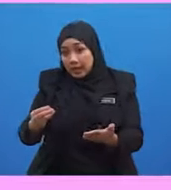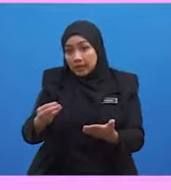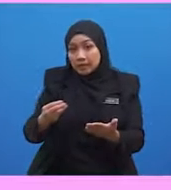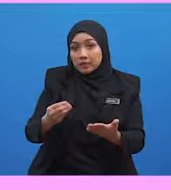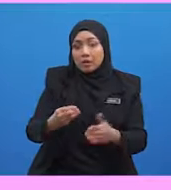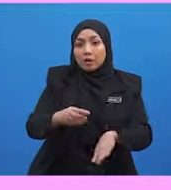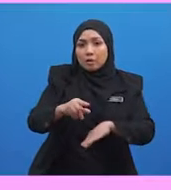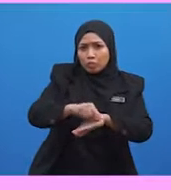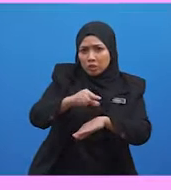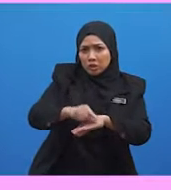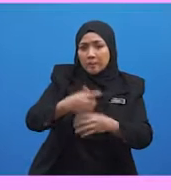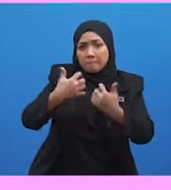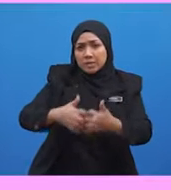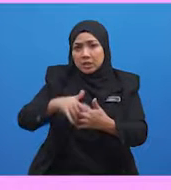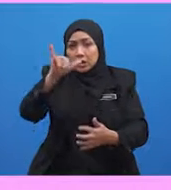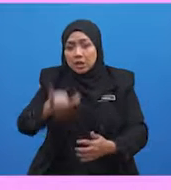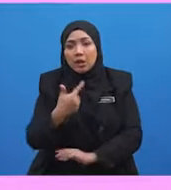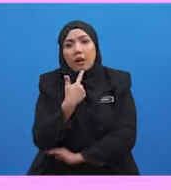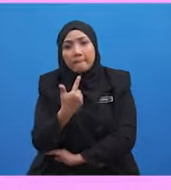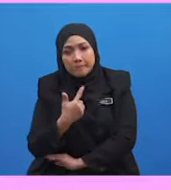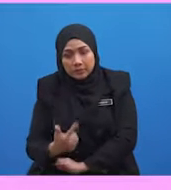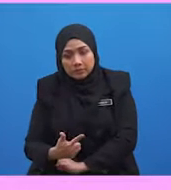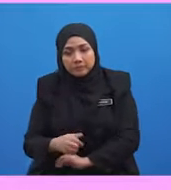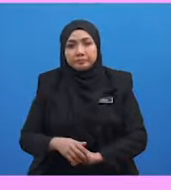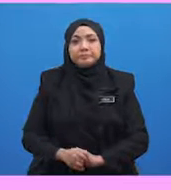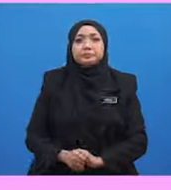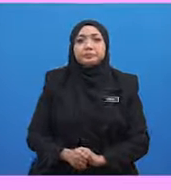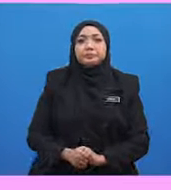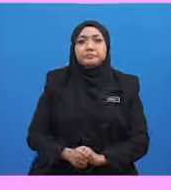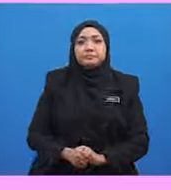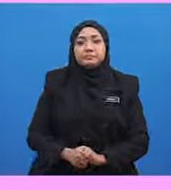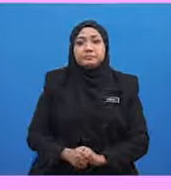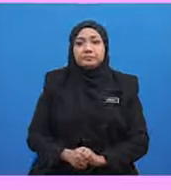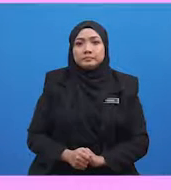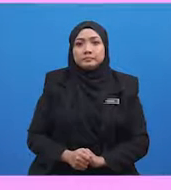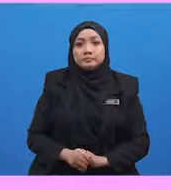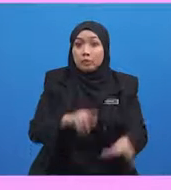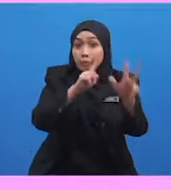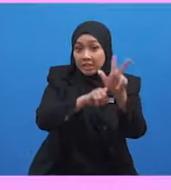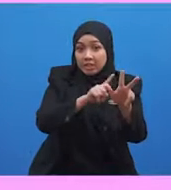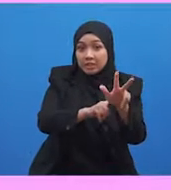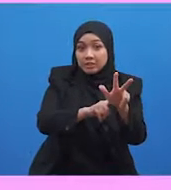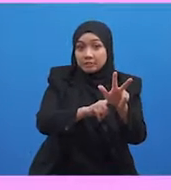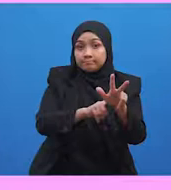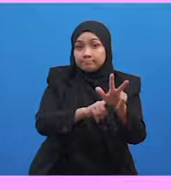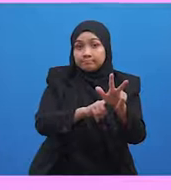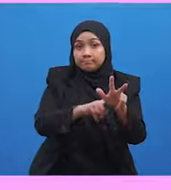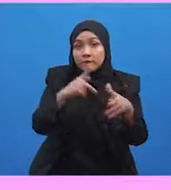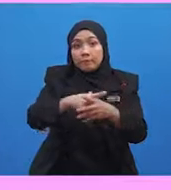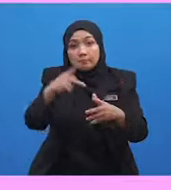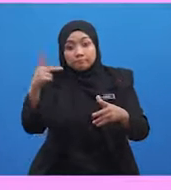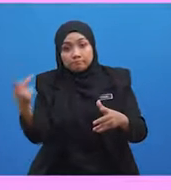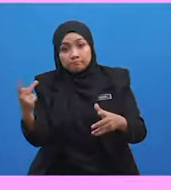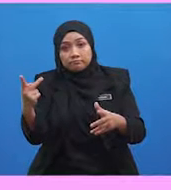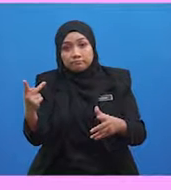mesin yang lama. Sebab sampingan kaedah pula ialah kaedah pengeluaran yang